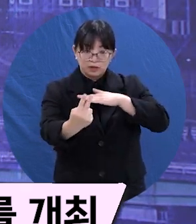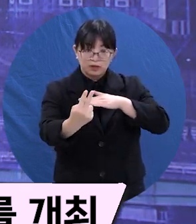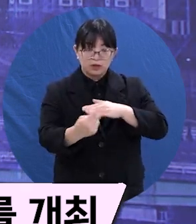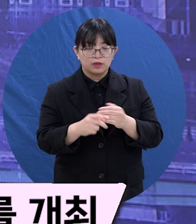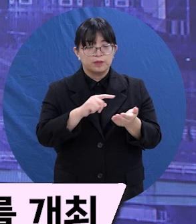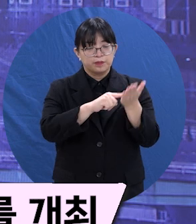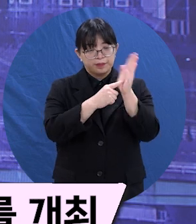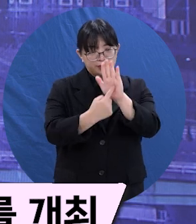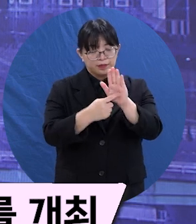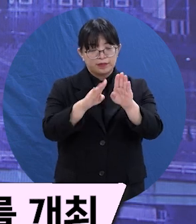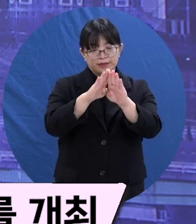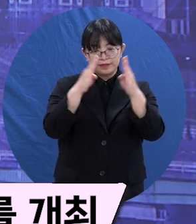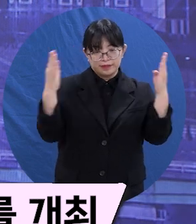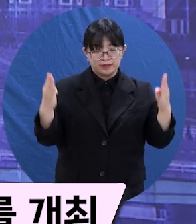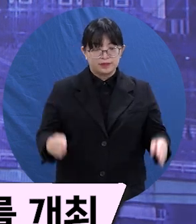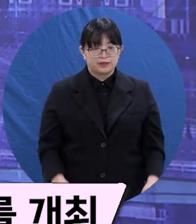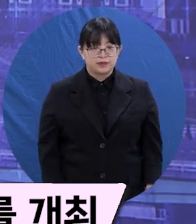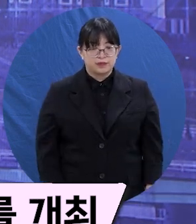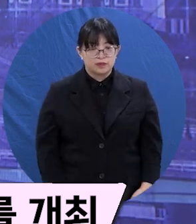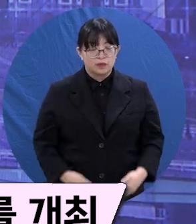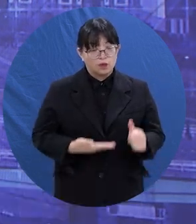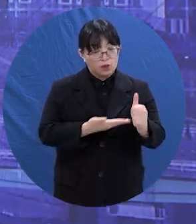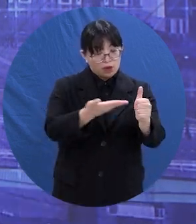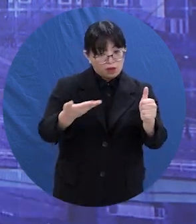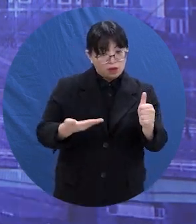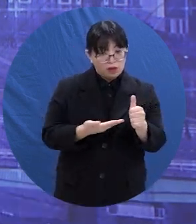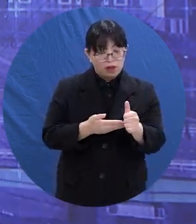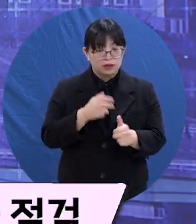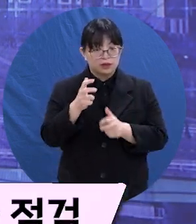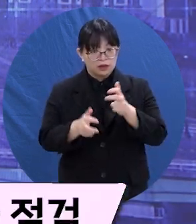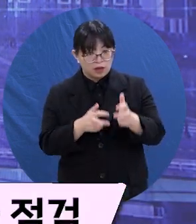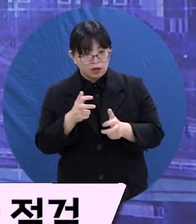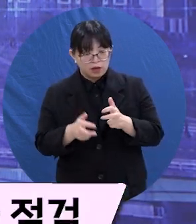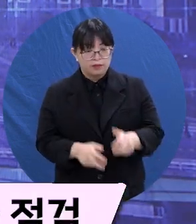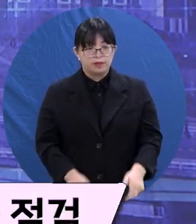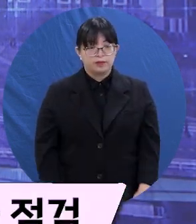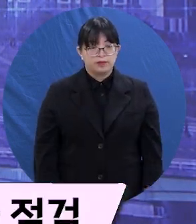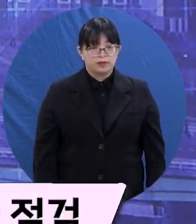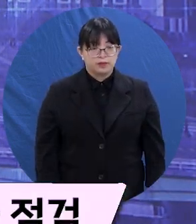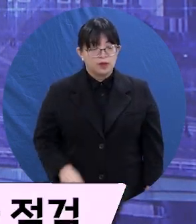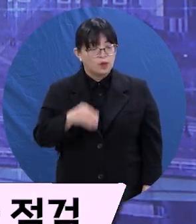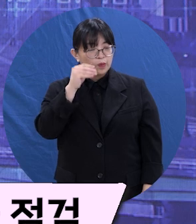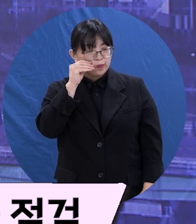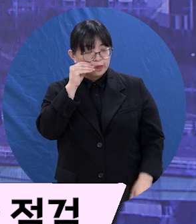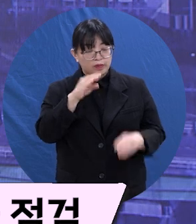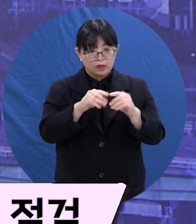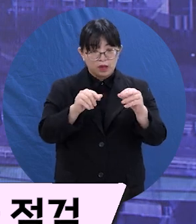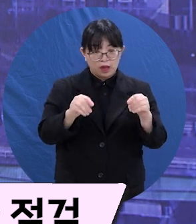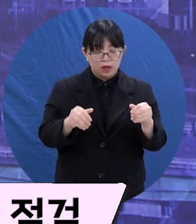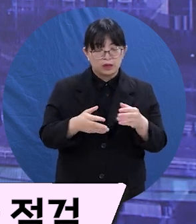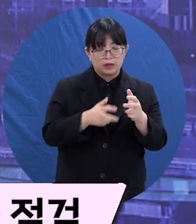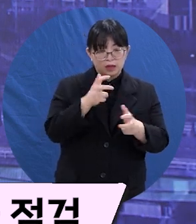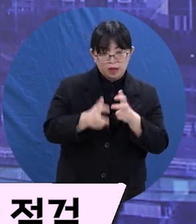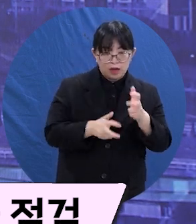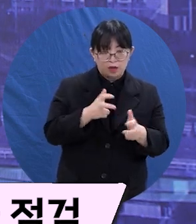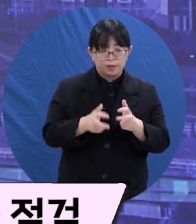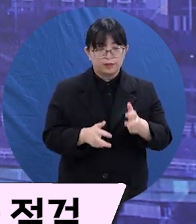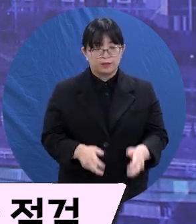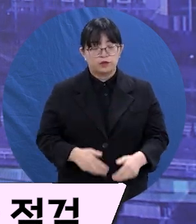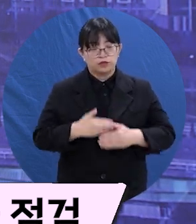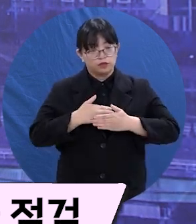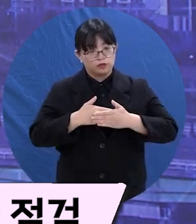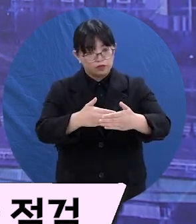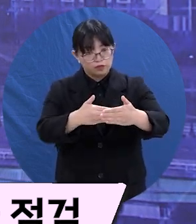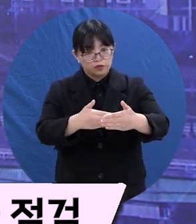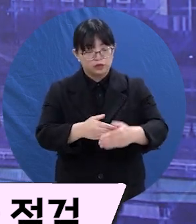발표회를 개최합니다. 이번 발표회에서는 회화강 르네상스 비전 사업, 동부 행정타운 부지 조성 등 웅상